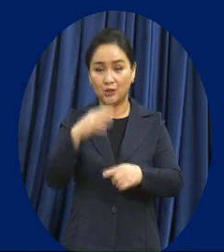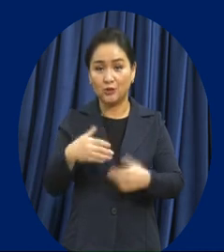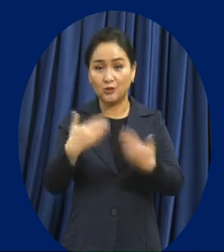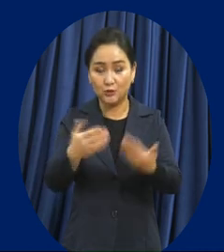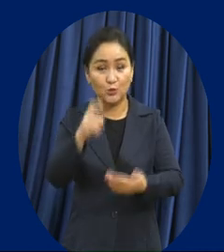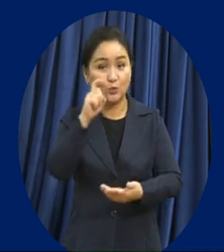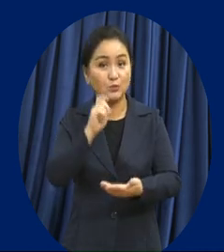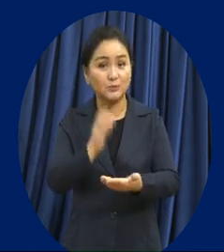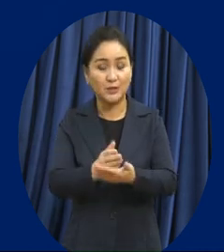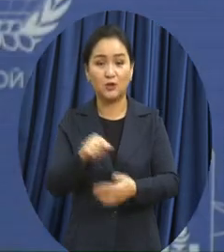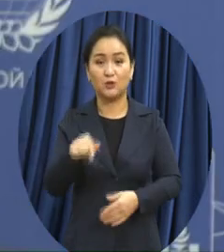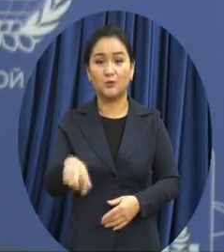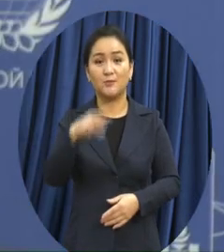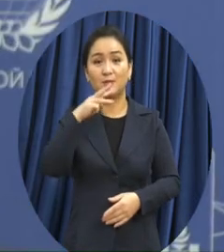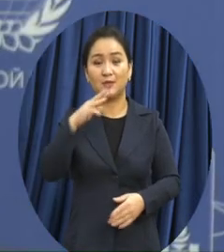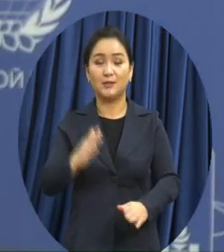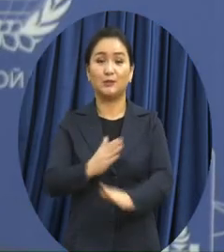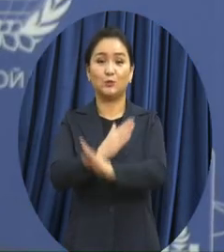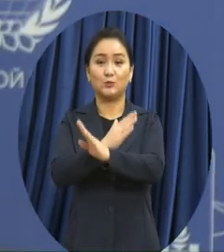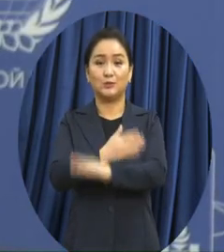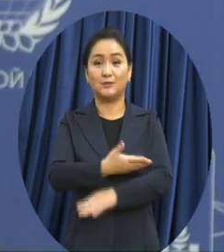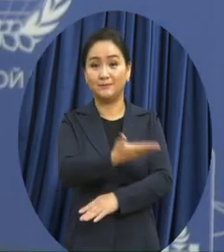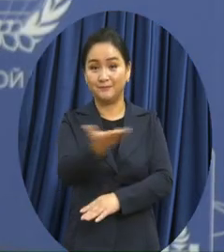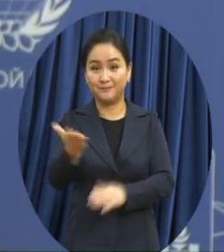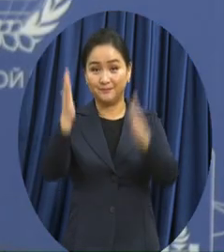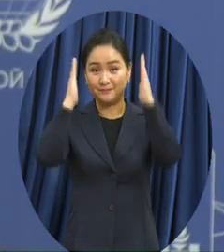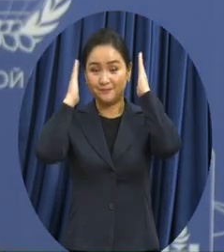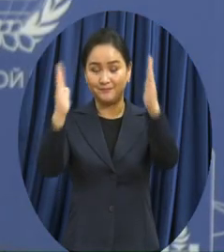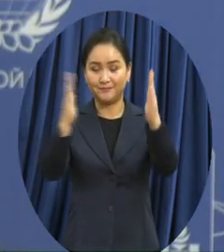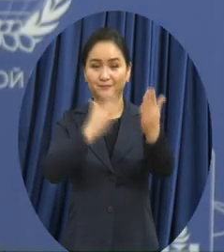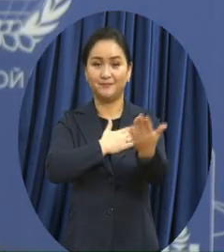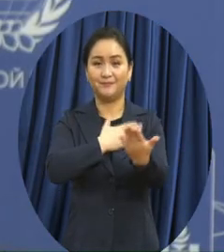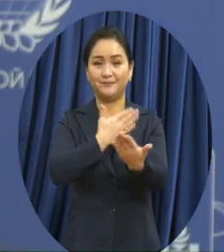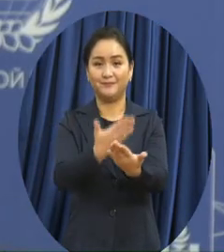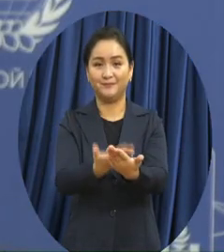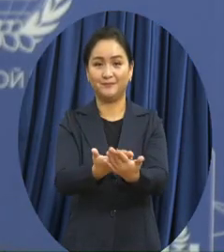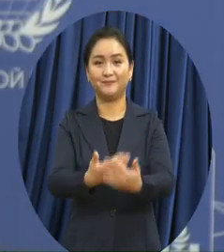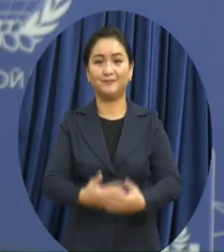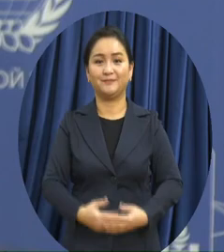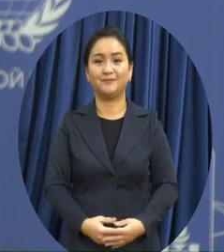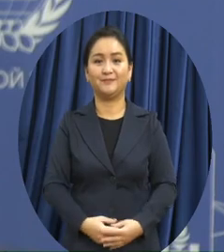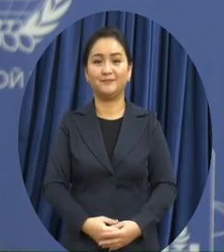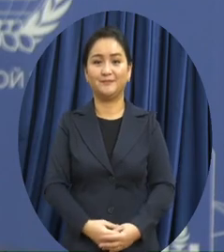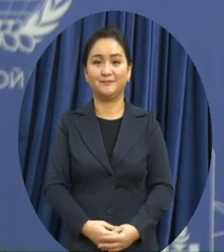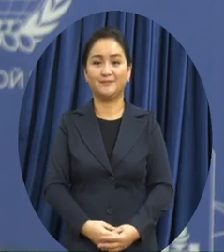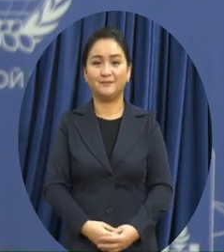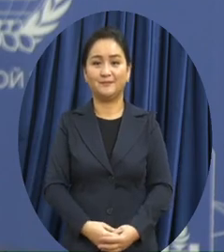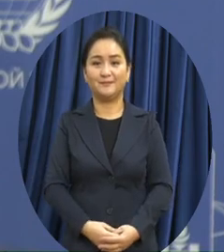За ингээд өнөөдрийн манай мэдээлэл дууслаа. Анхаарал хандуулсан та бүхэнд баярлалаа.